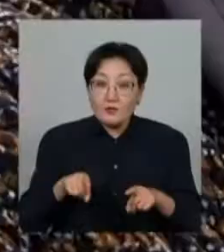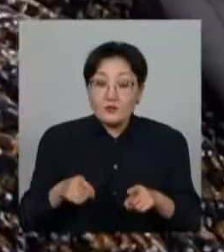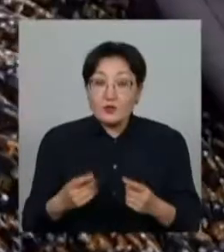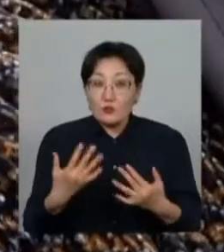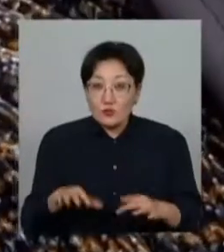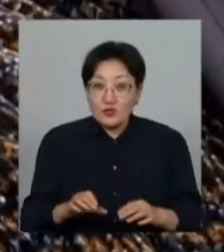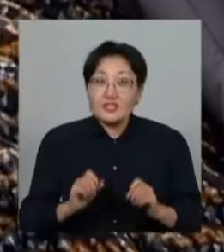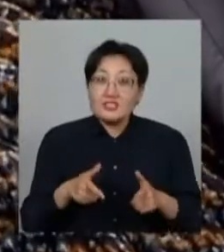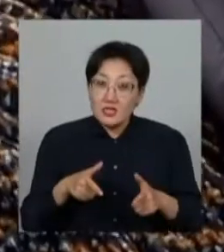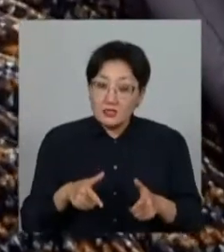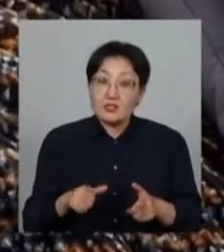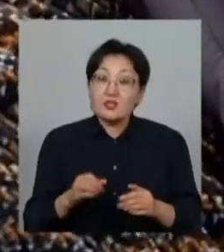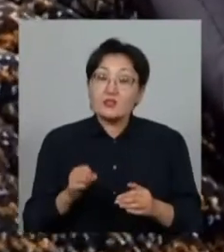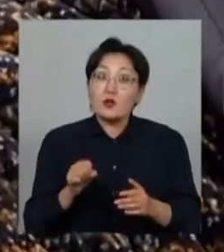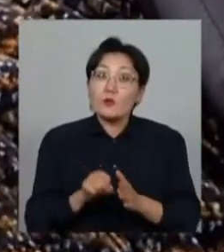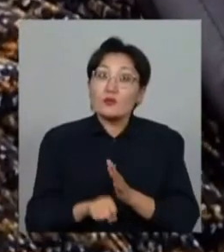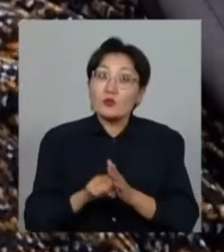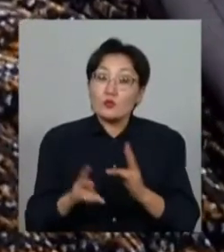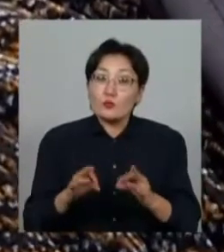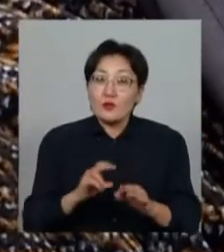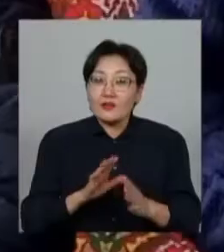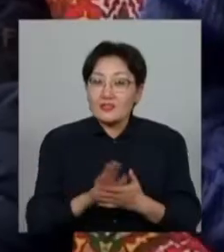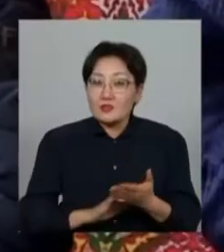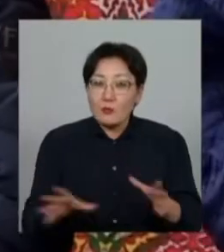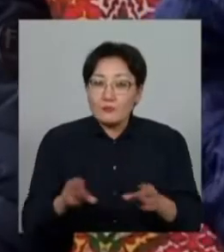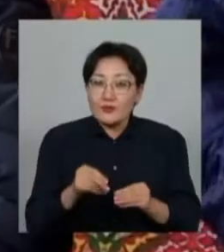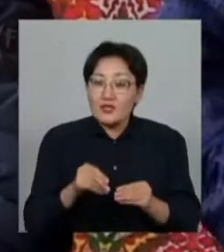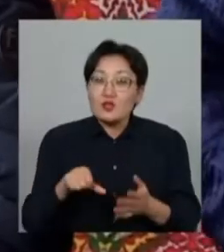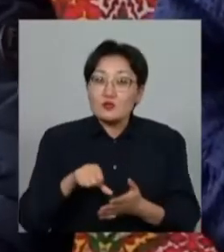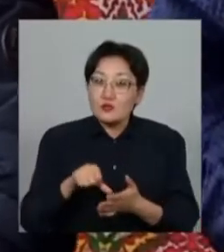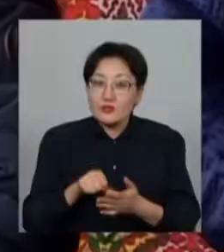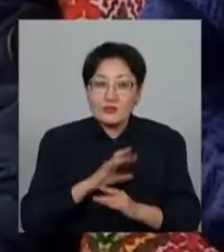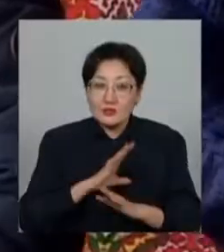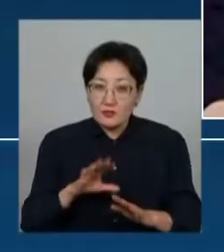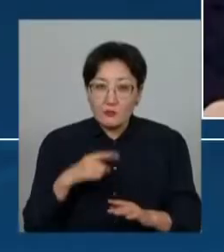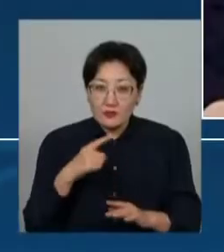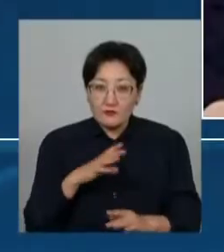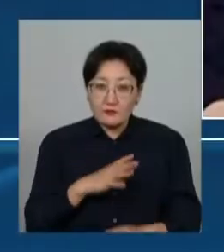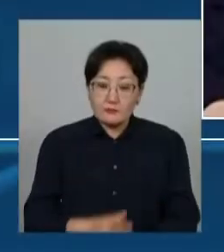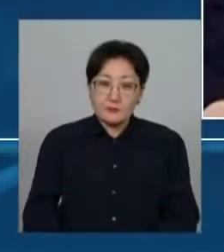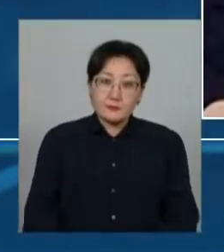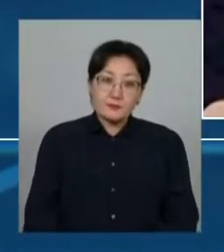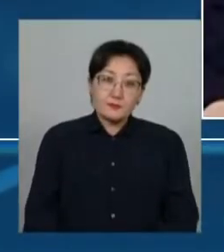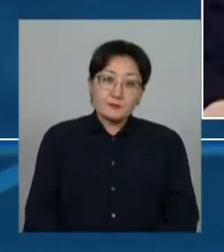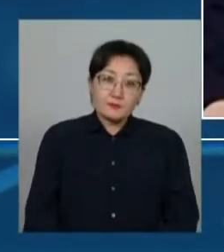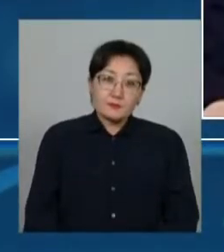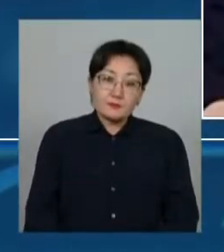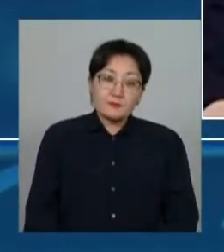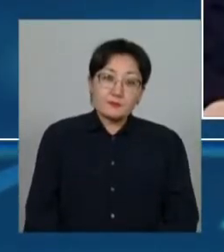задержанный уже дал признательные показания, однако ни о каких сообщниках следствию не сообщил.